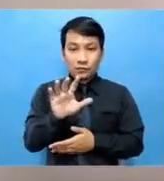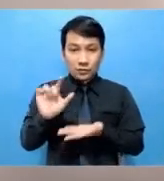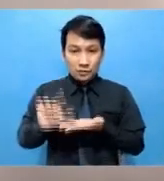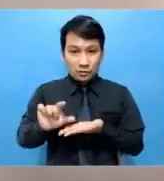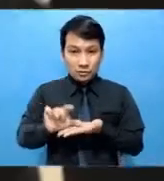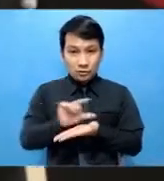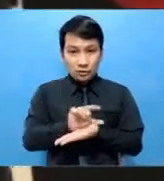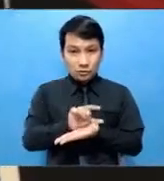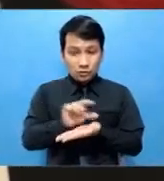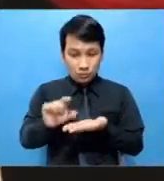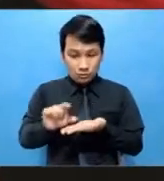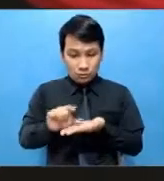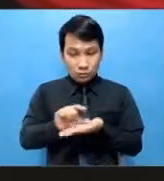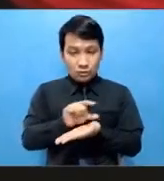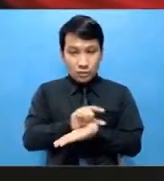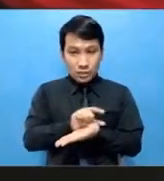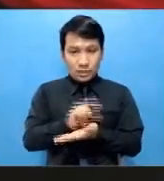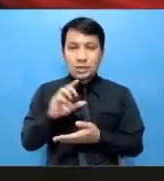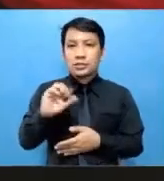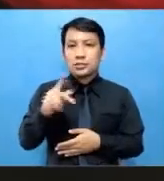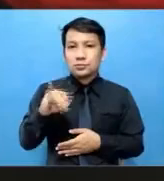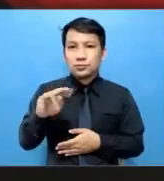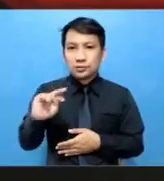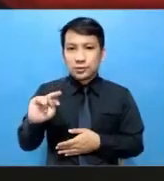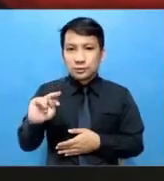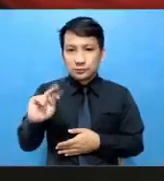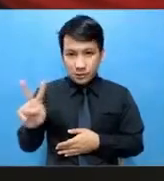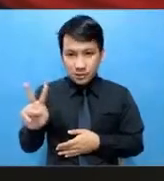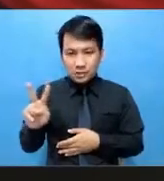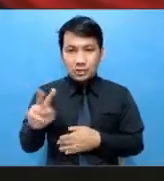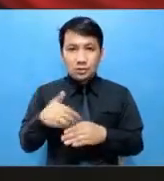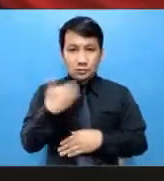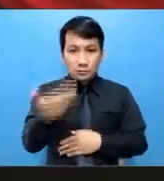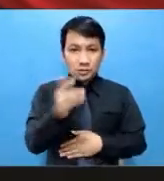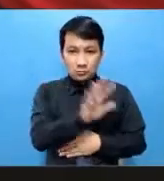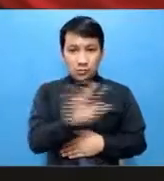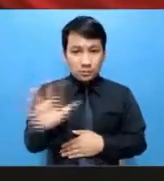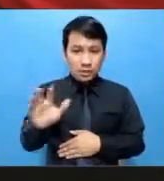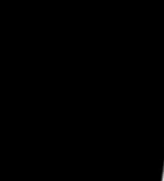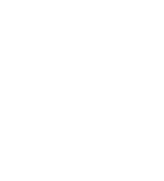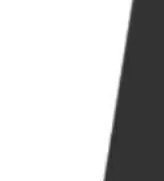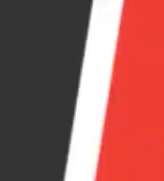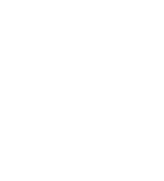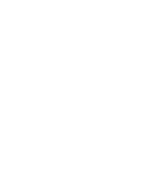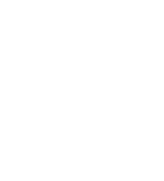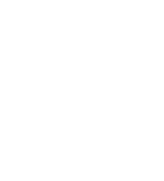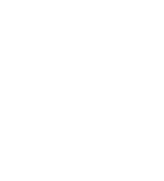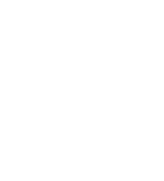Sputnik V. Nagbabalita mula sa frontline, Greg Gregorio, News 5.